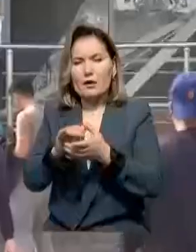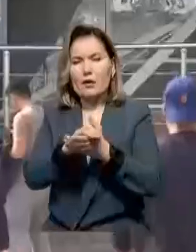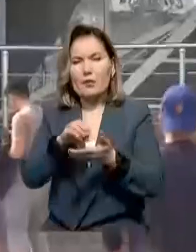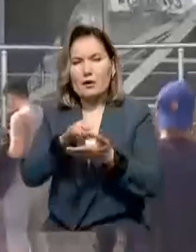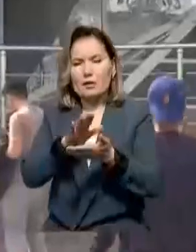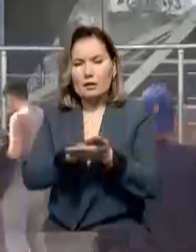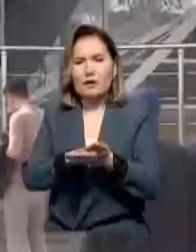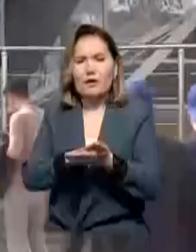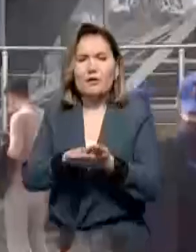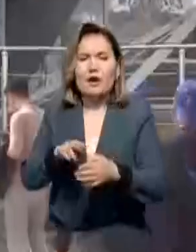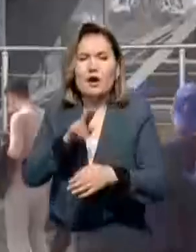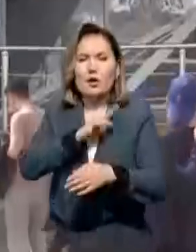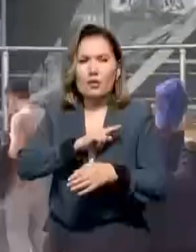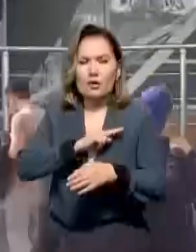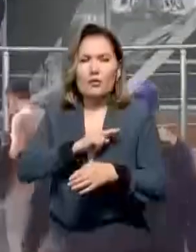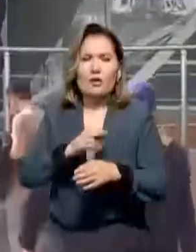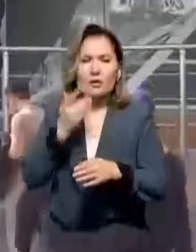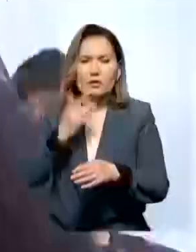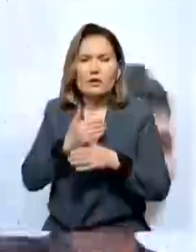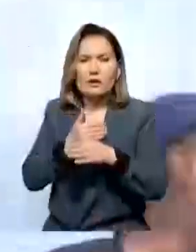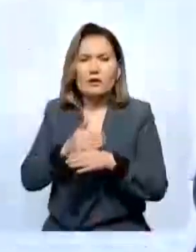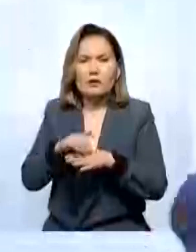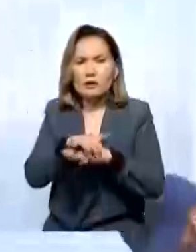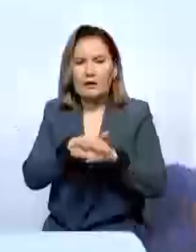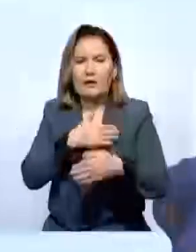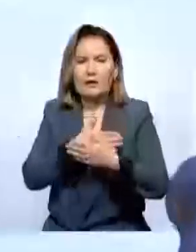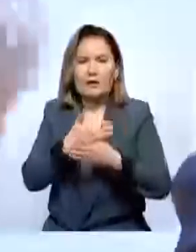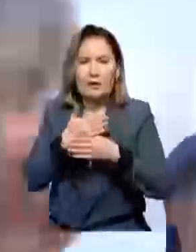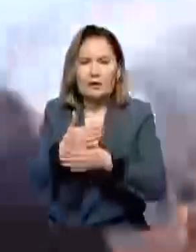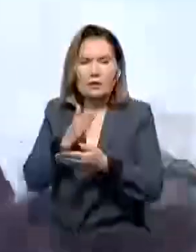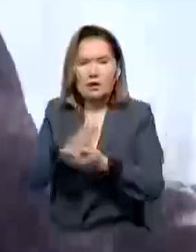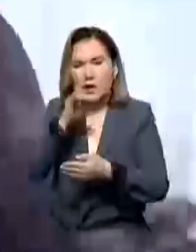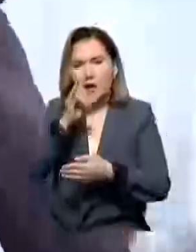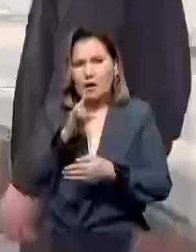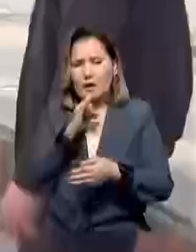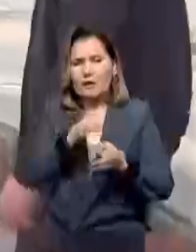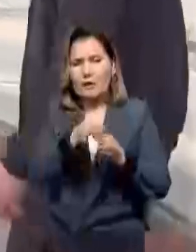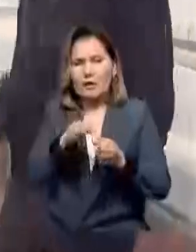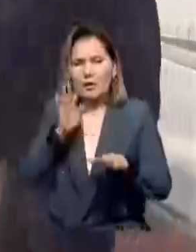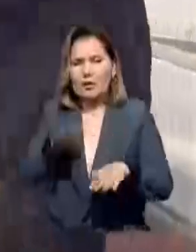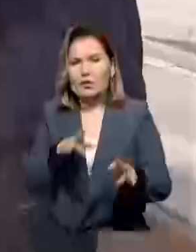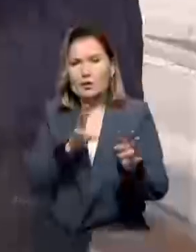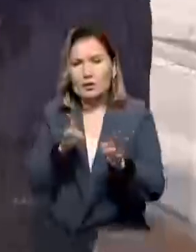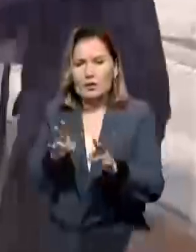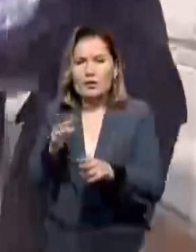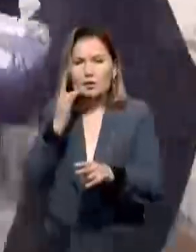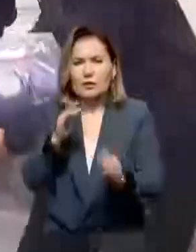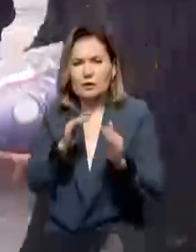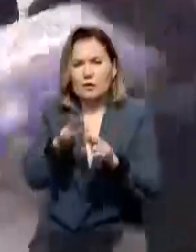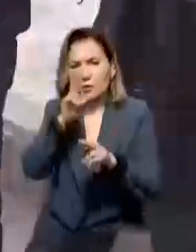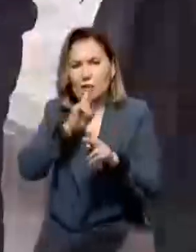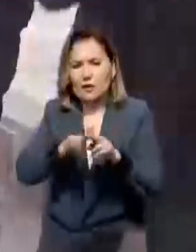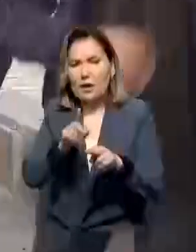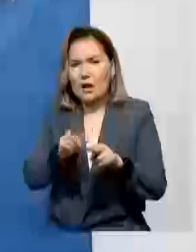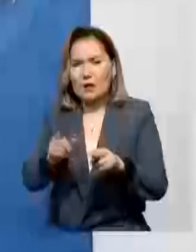тіркелген. Олар қоғамдық жұмыстарға атсалысып, қайырымдылық шараларын да жиі өткізеді. Еліміздің бірнеше аймағын топан су басып, елбасына күн туғанда аудандағы